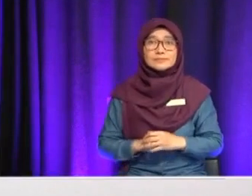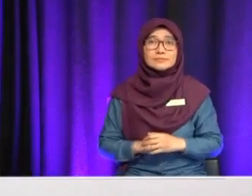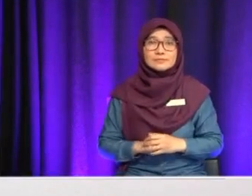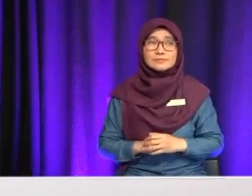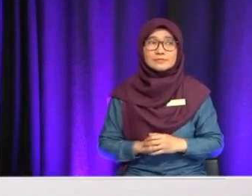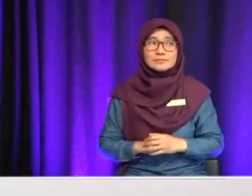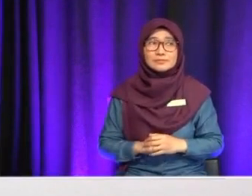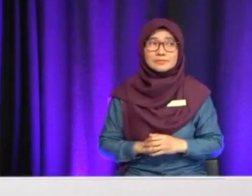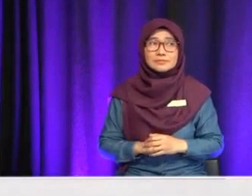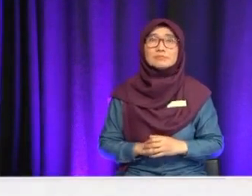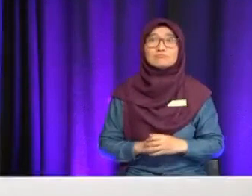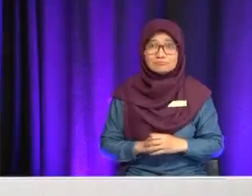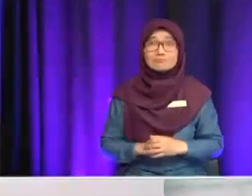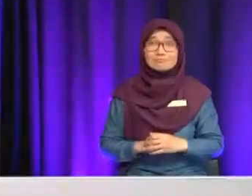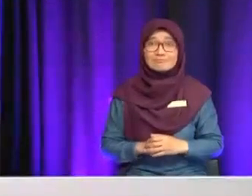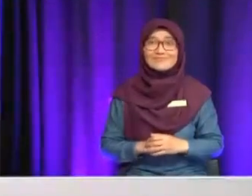rumah.